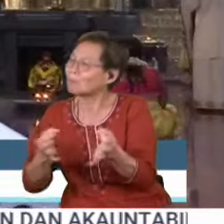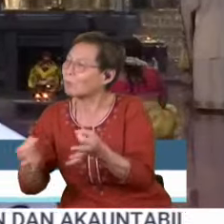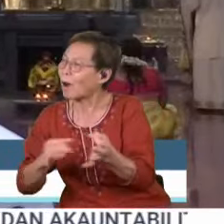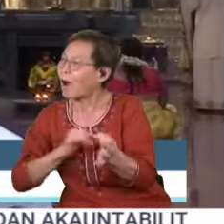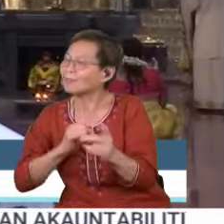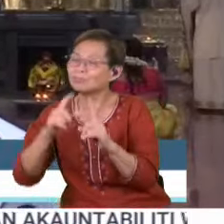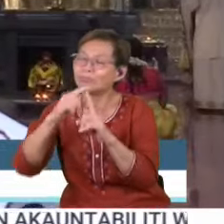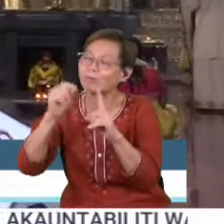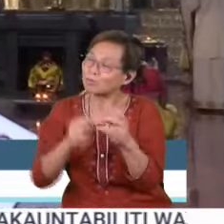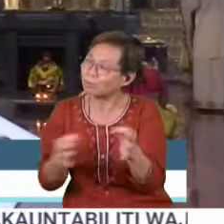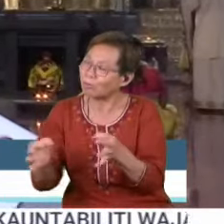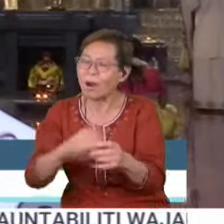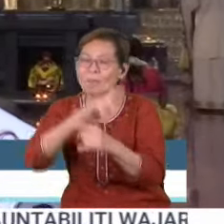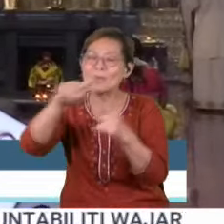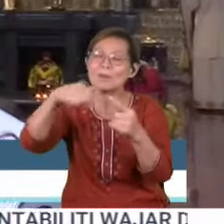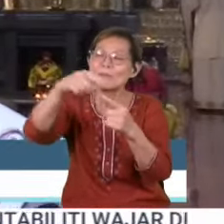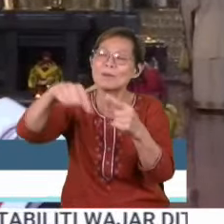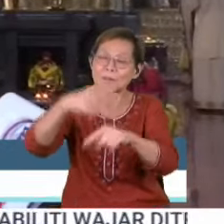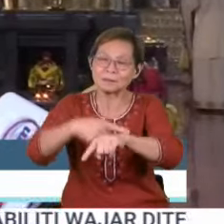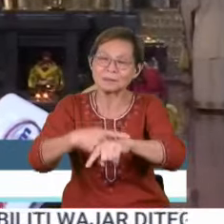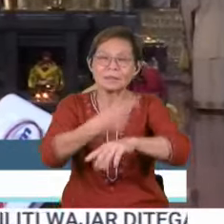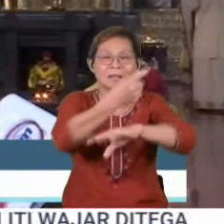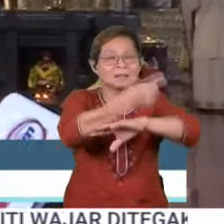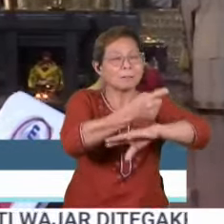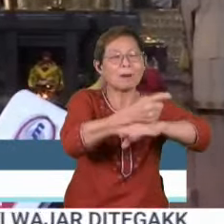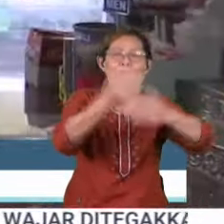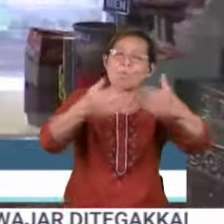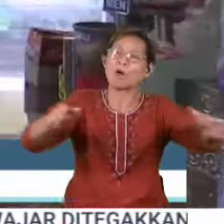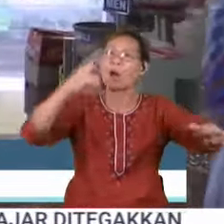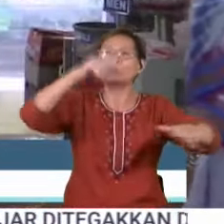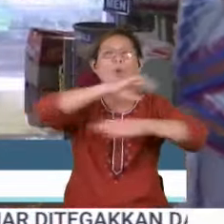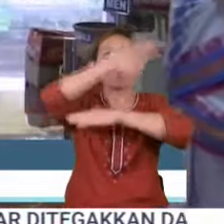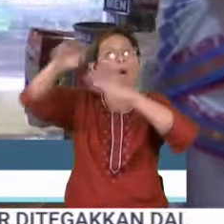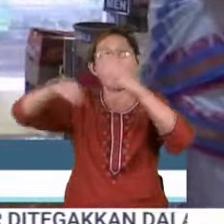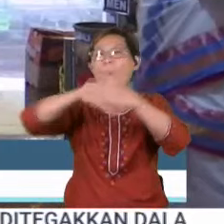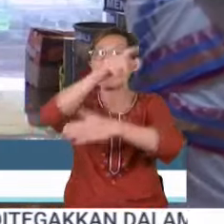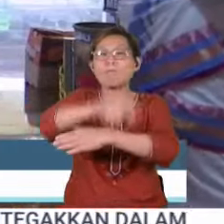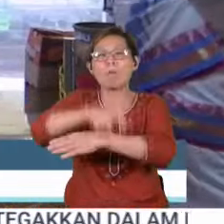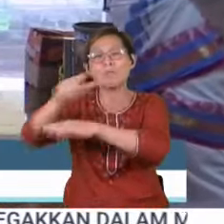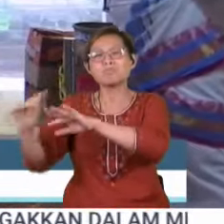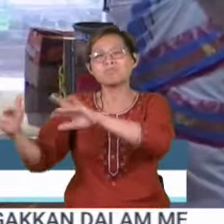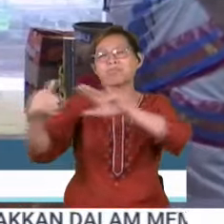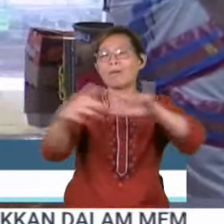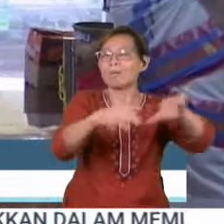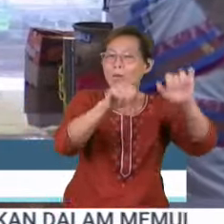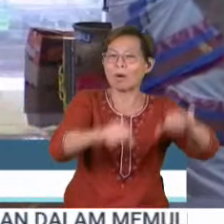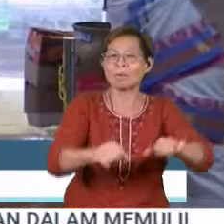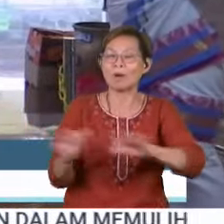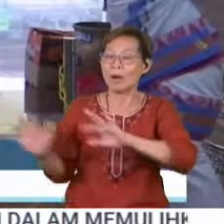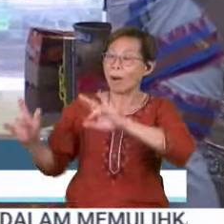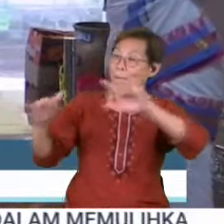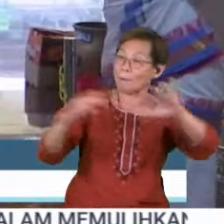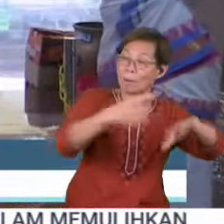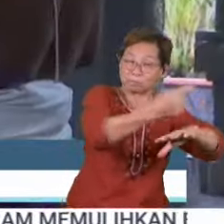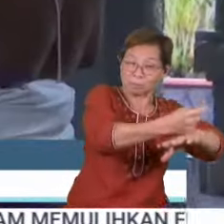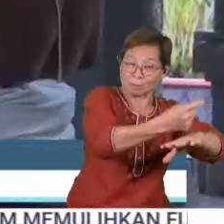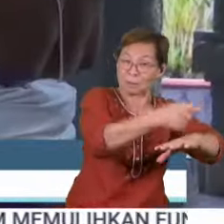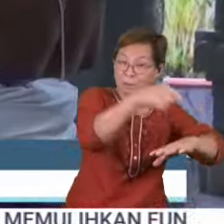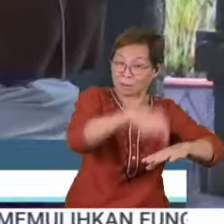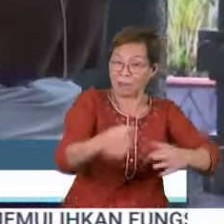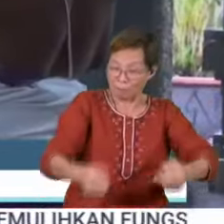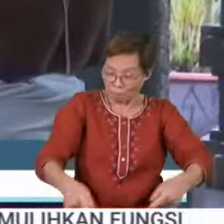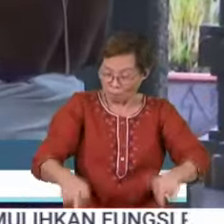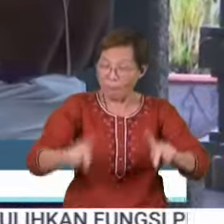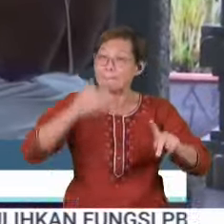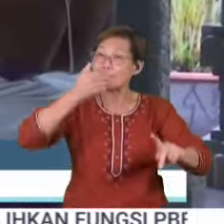kita bila-bila masa kita temple ni dibuka pada semua orang. Bagi pengunjung pula, sambutan di kuil ini merupakan